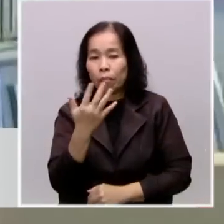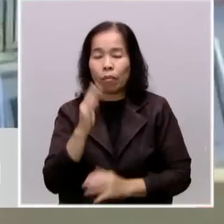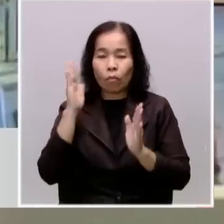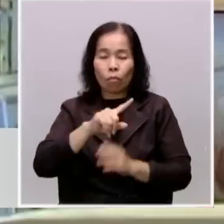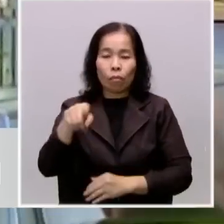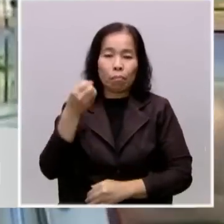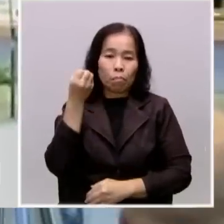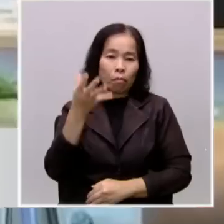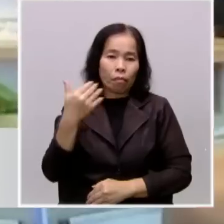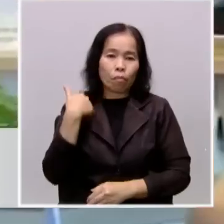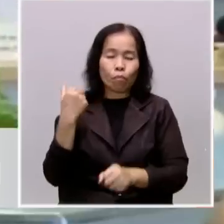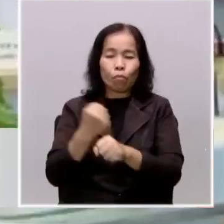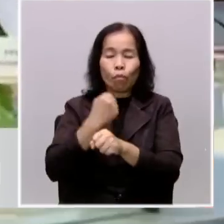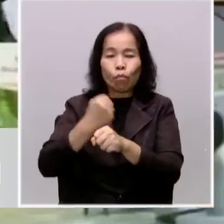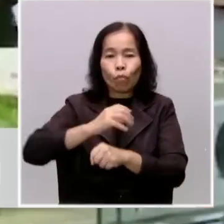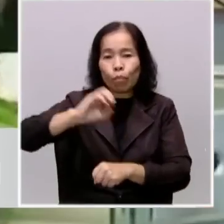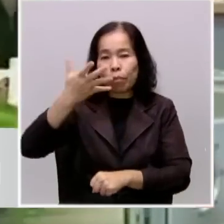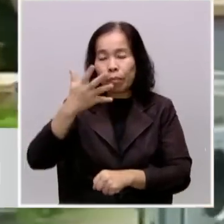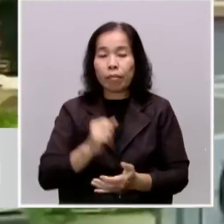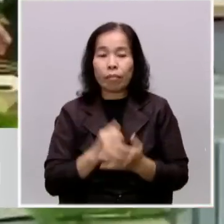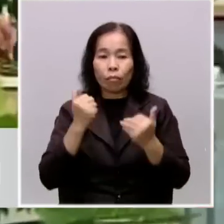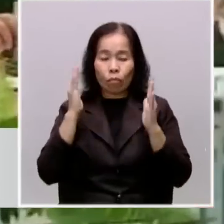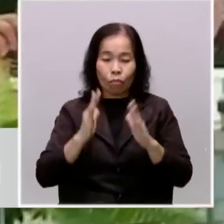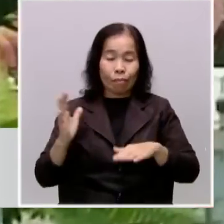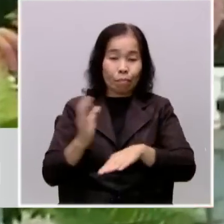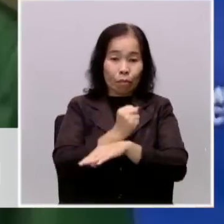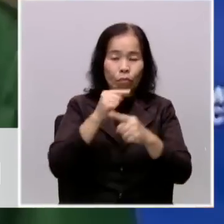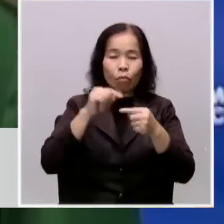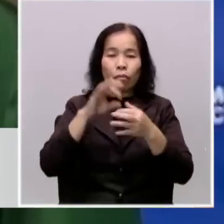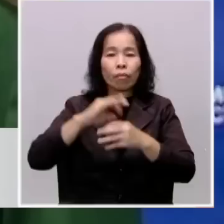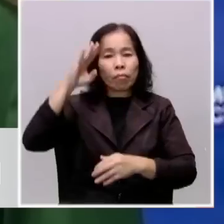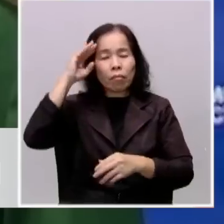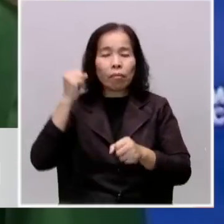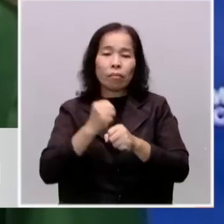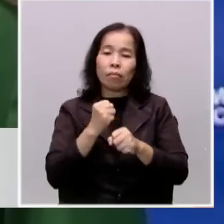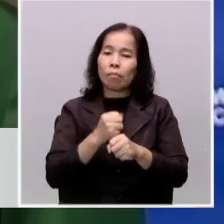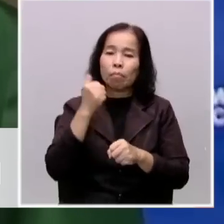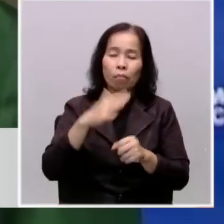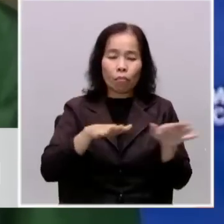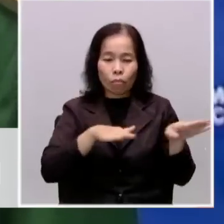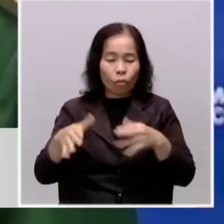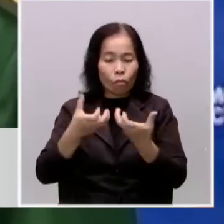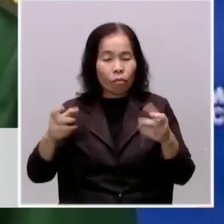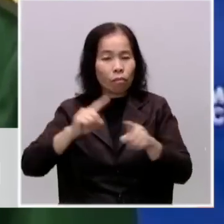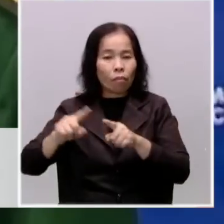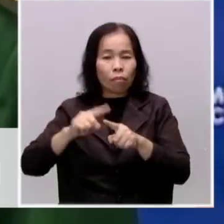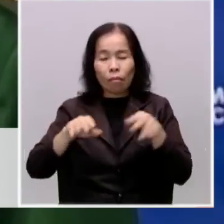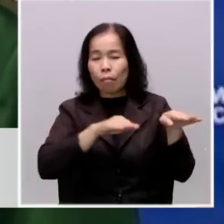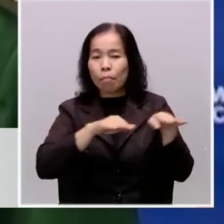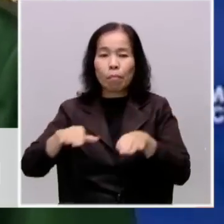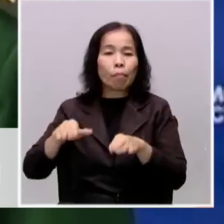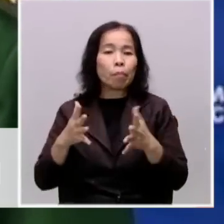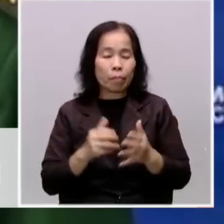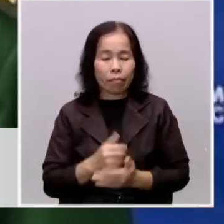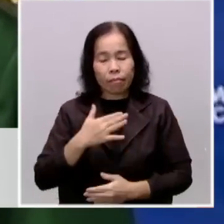ากนั้นยังไม่ได้รับการฝึกฝนนอกจากนี้บรรดาผู้รับเหมาทางการทหารก็ไม่สามารถจัดส่งยุทโธปกรณ์ในการรบได้เพียงพอค่ะผู้เชี่ย